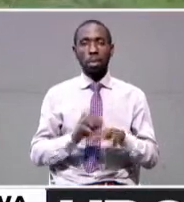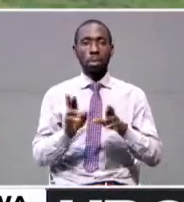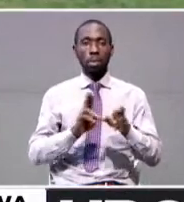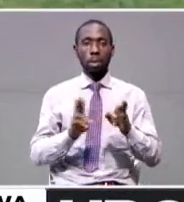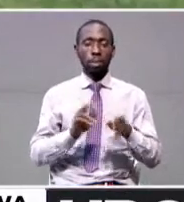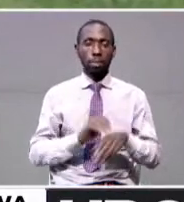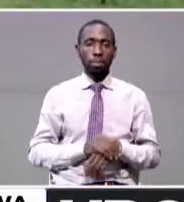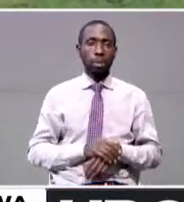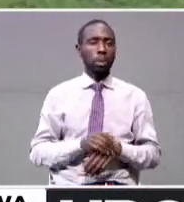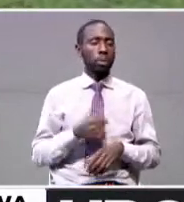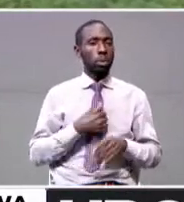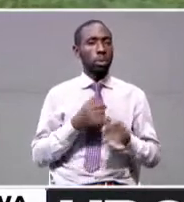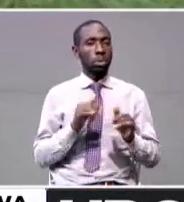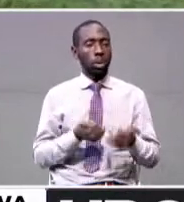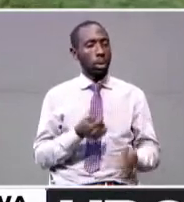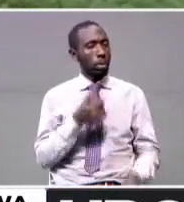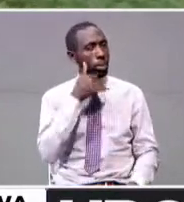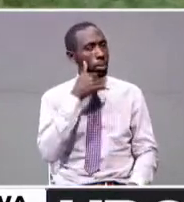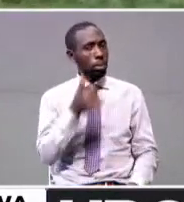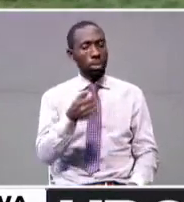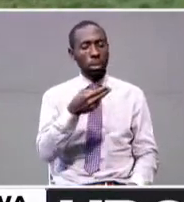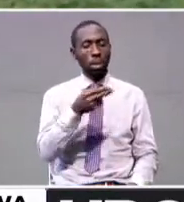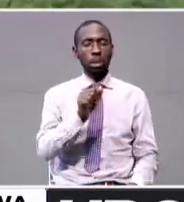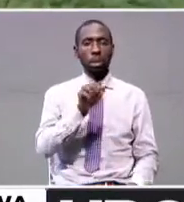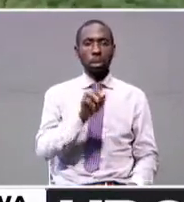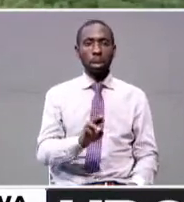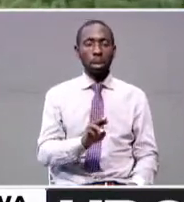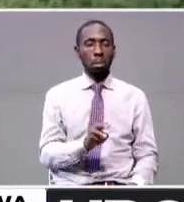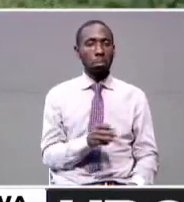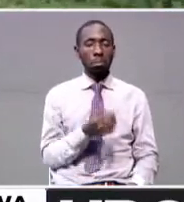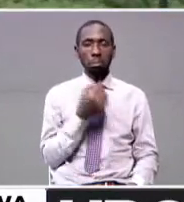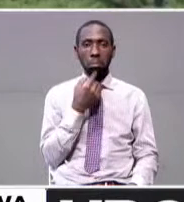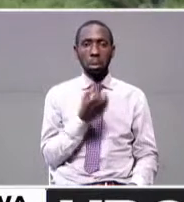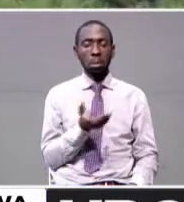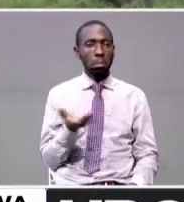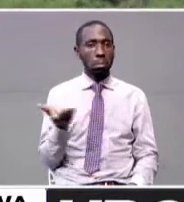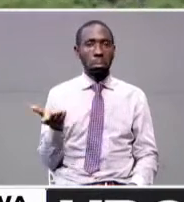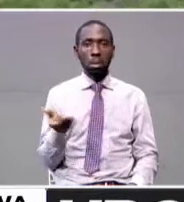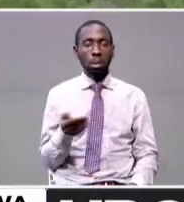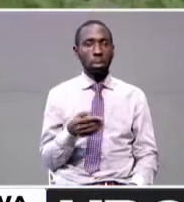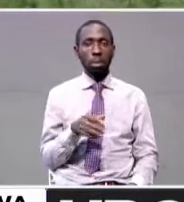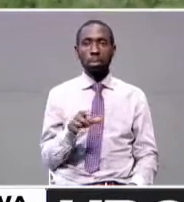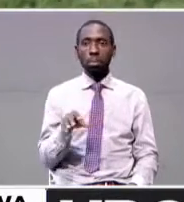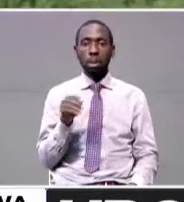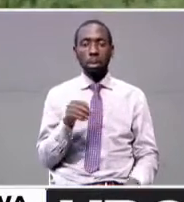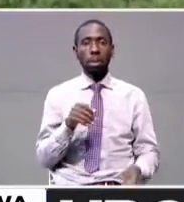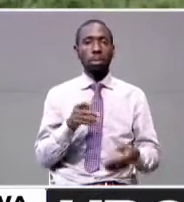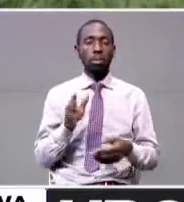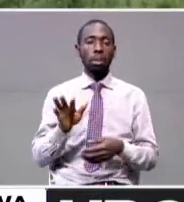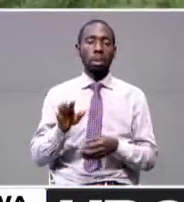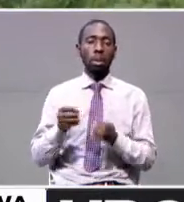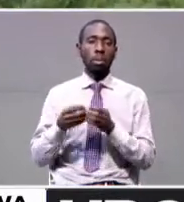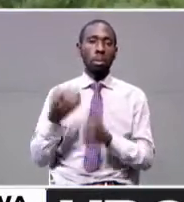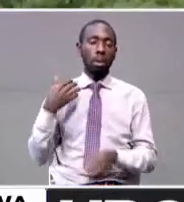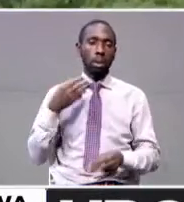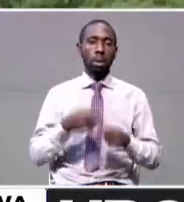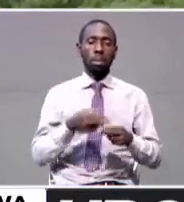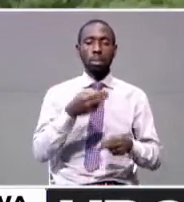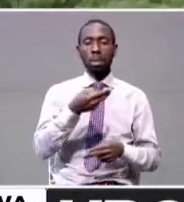eweddeyo. Bwe tugezezzaako okunoonya Hamu ayogerwako ku ssimu ze zimanyiddwa zikwatiddwa Muganda wategeerekeseke lya